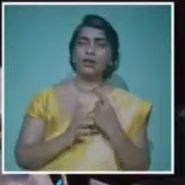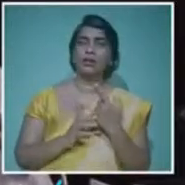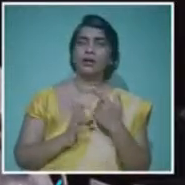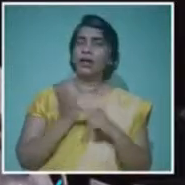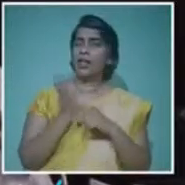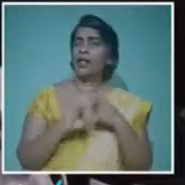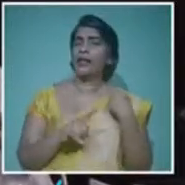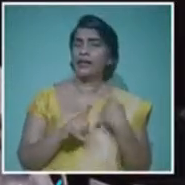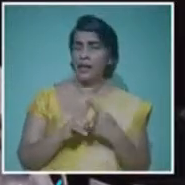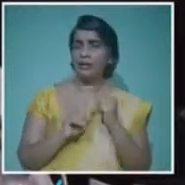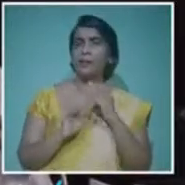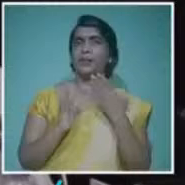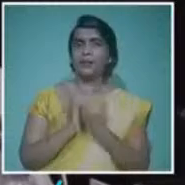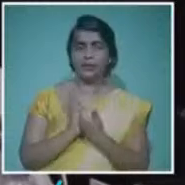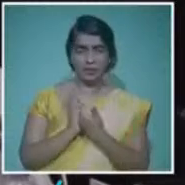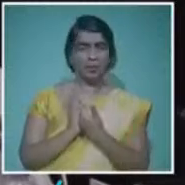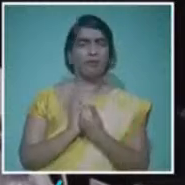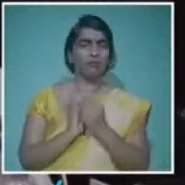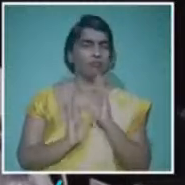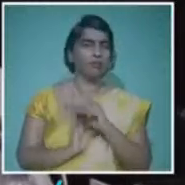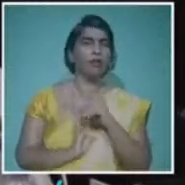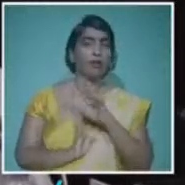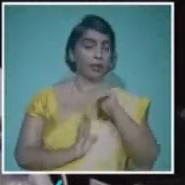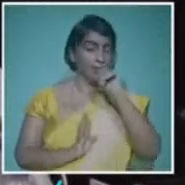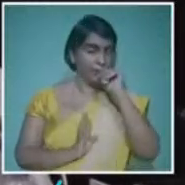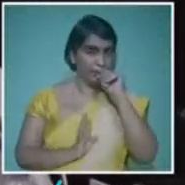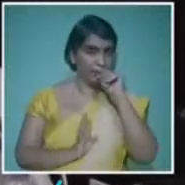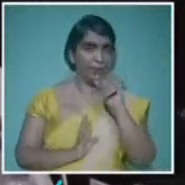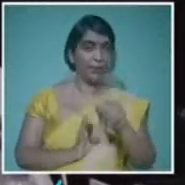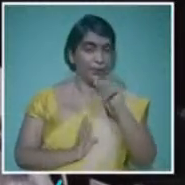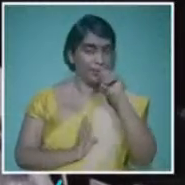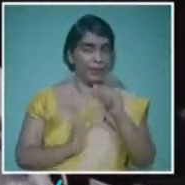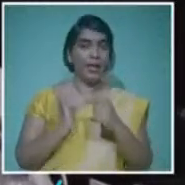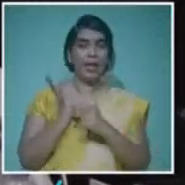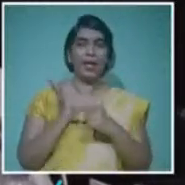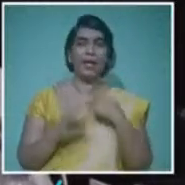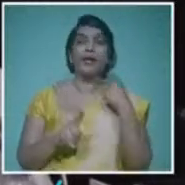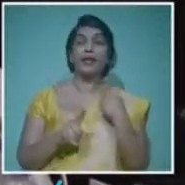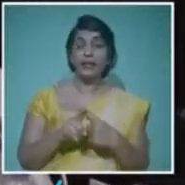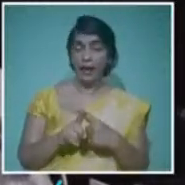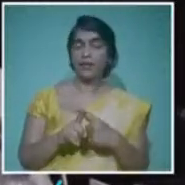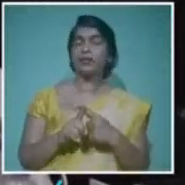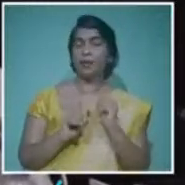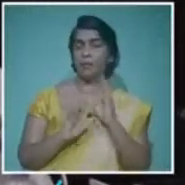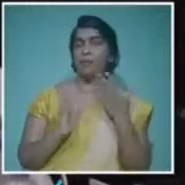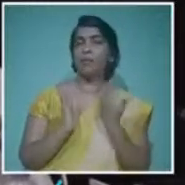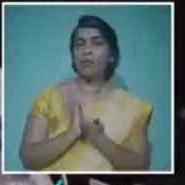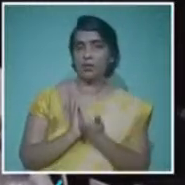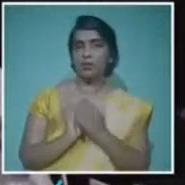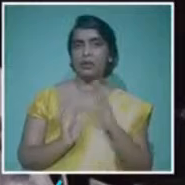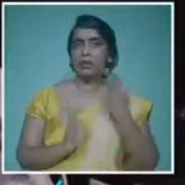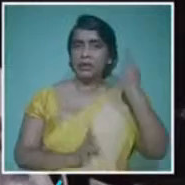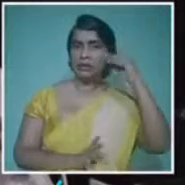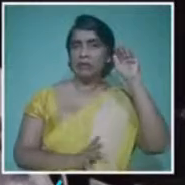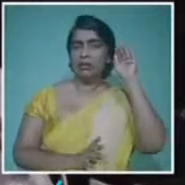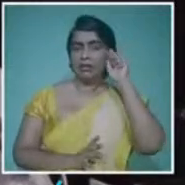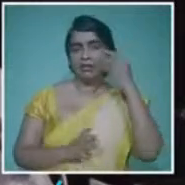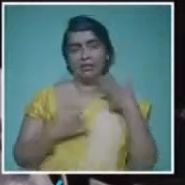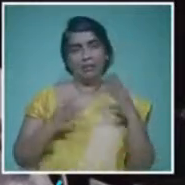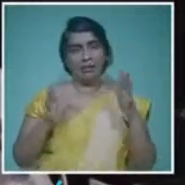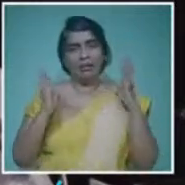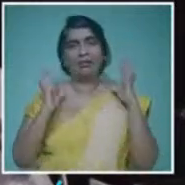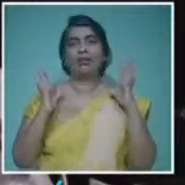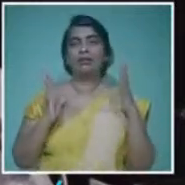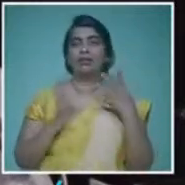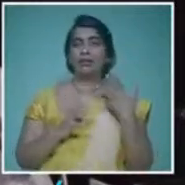මම කියනවා ප්‍රෙසිඩෙන්ෂල් නෙමෙයි ස්තිර පර්මනන් ටැක්ස් පොලිසික මිෂන් එකක් තියන්න. අනි මට ඊයේ ආරංචි වුණා, මට හිනත් ගියා එක